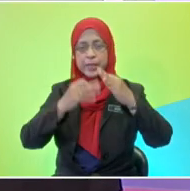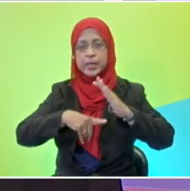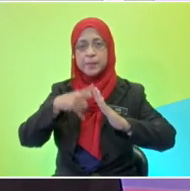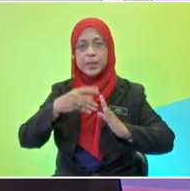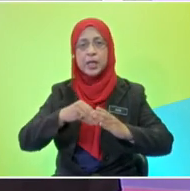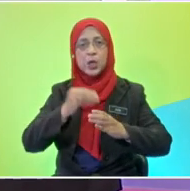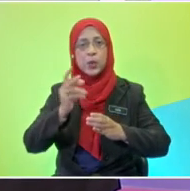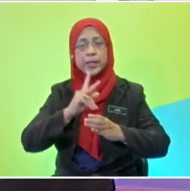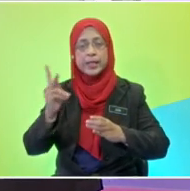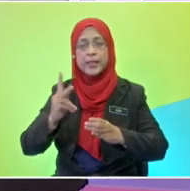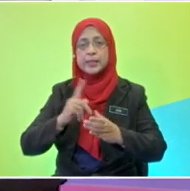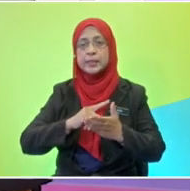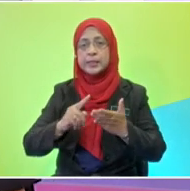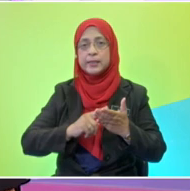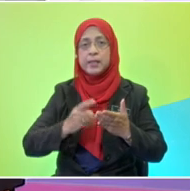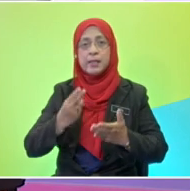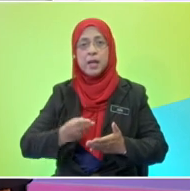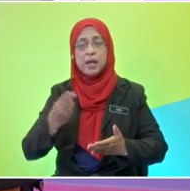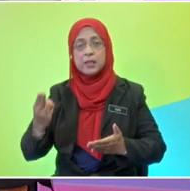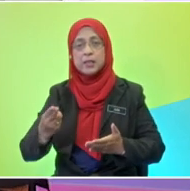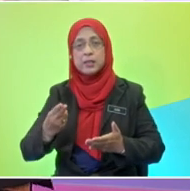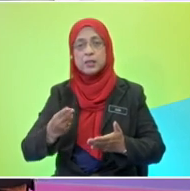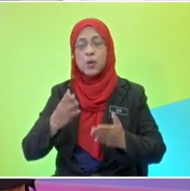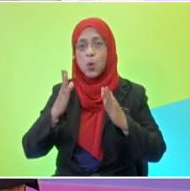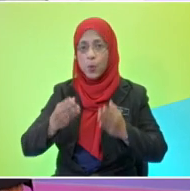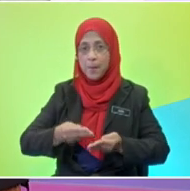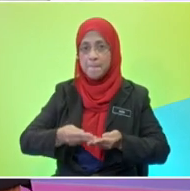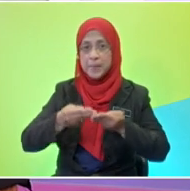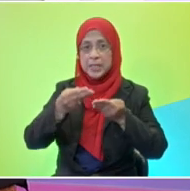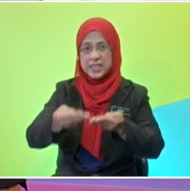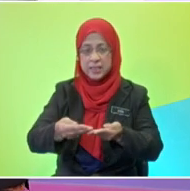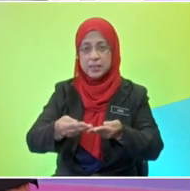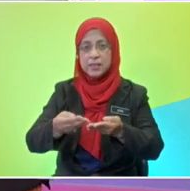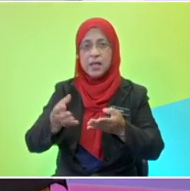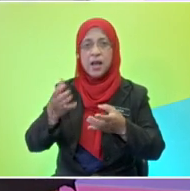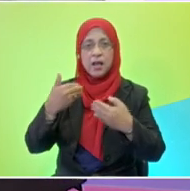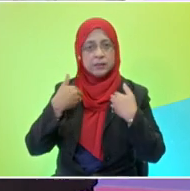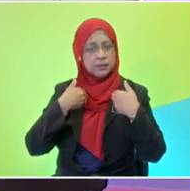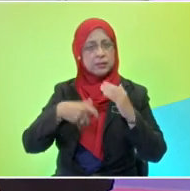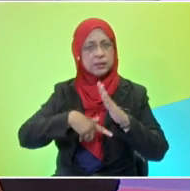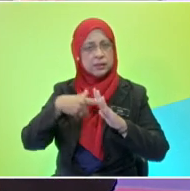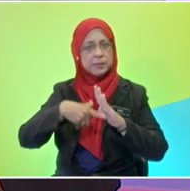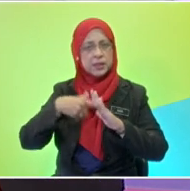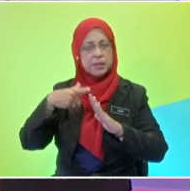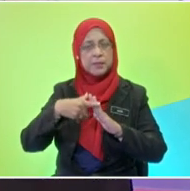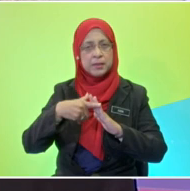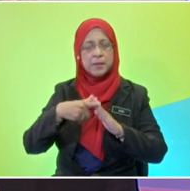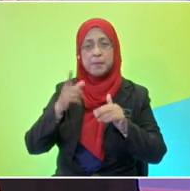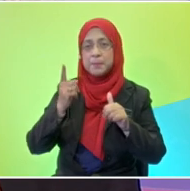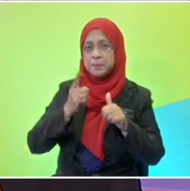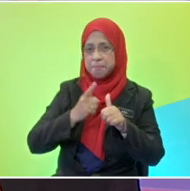mengeluarkan harta kepada pemberi Hah Orang yang memberi Sebenarnya dia ada kelebihan-kelebihannya ya yang